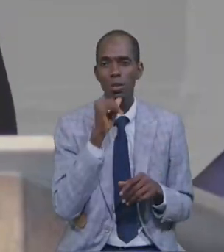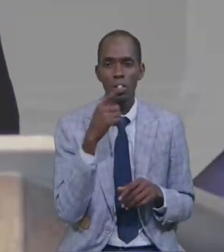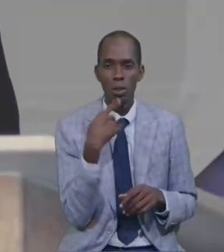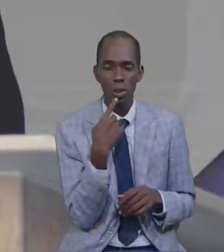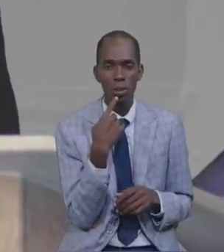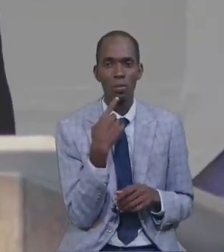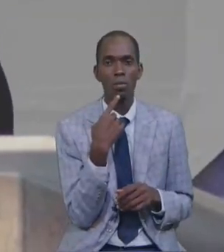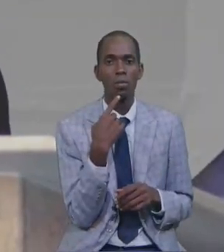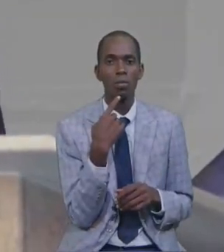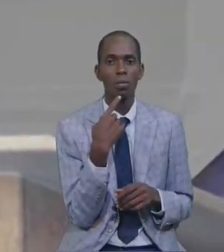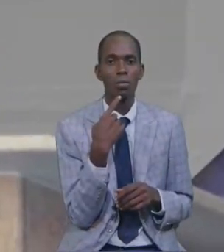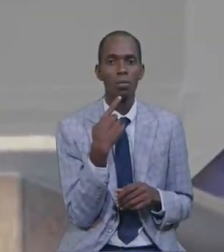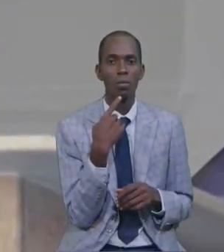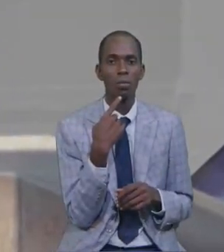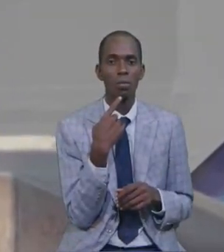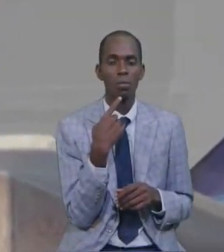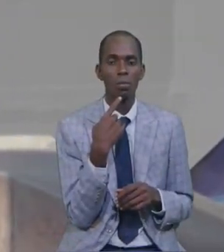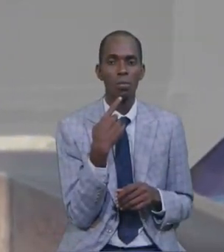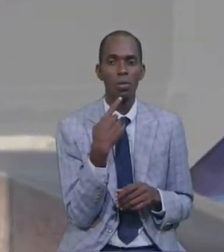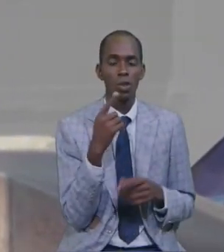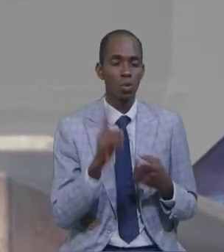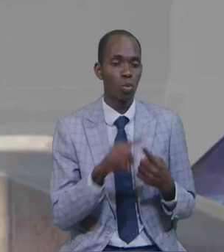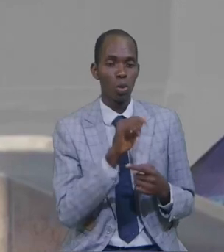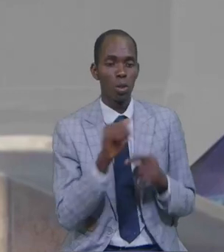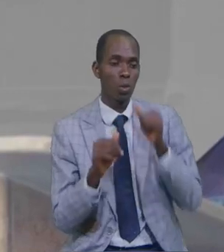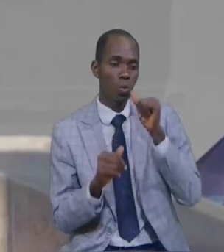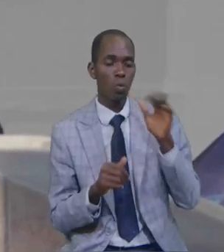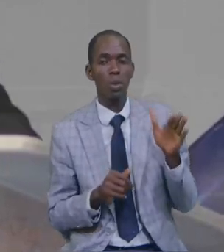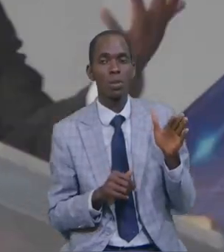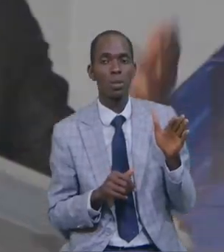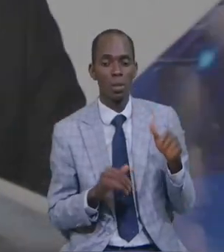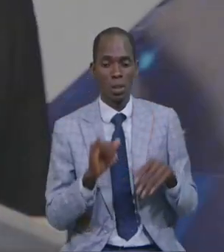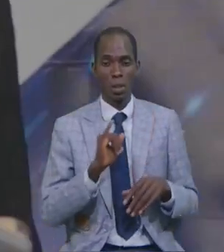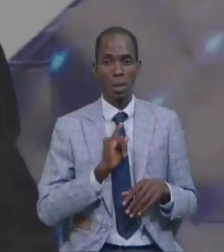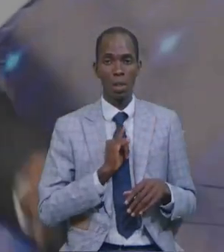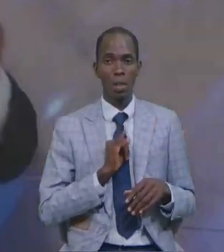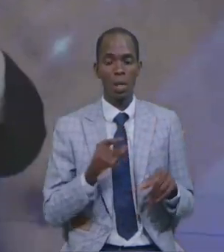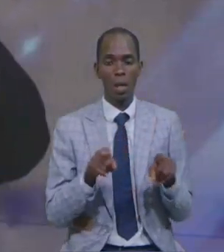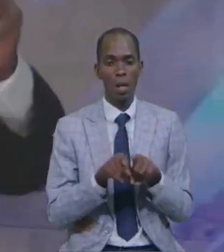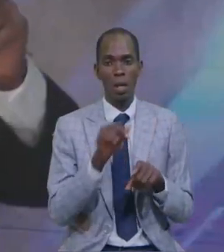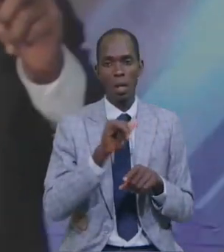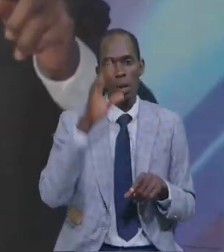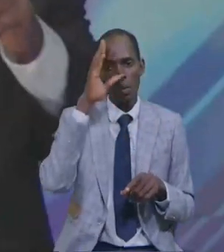en tant qu'homme, je ne peux pas le dire à une femme. Ce que Christ